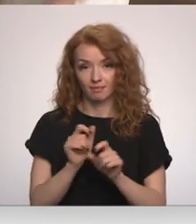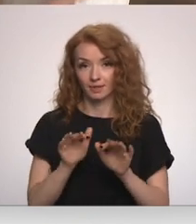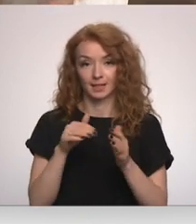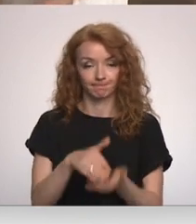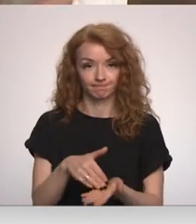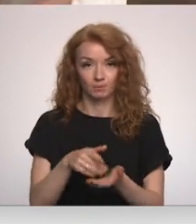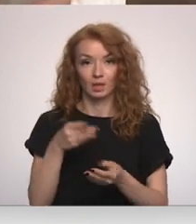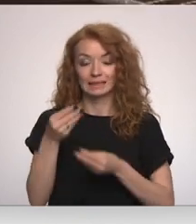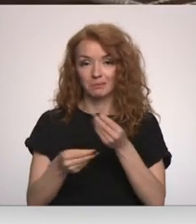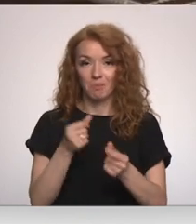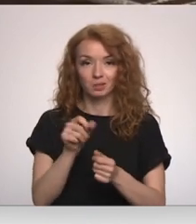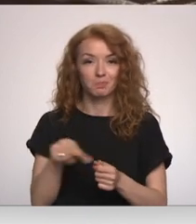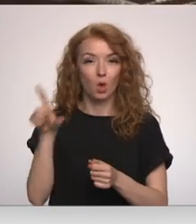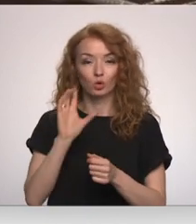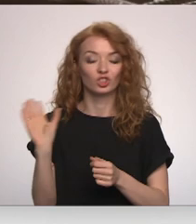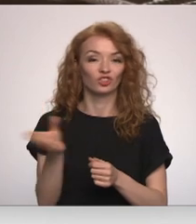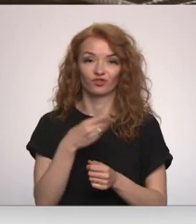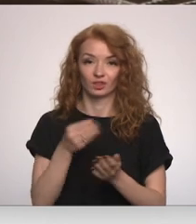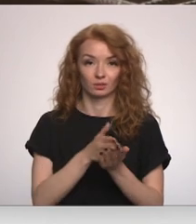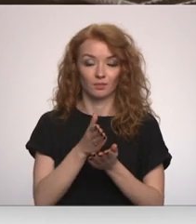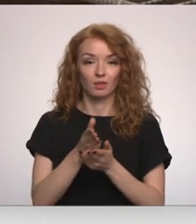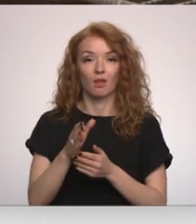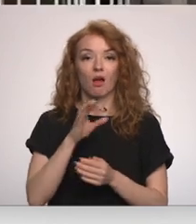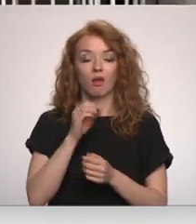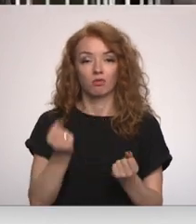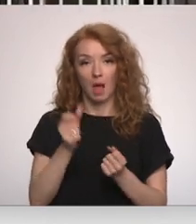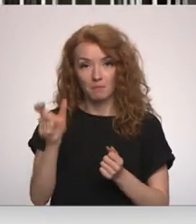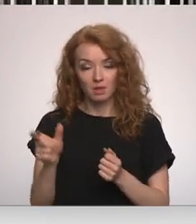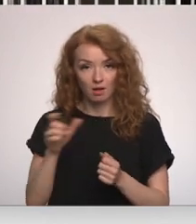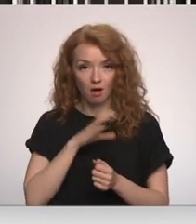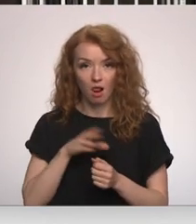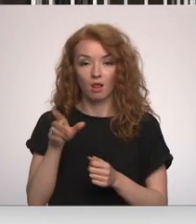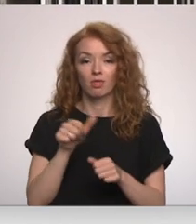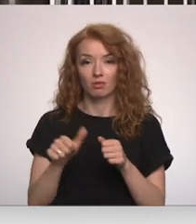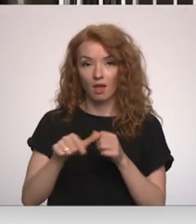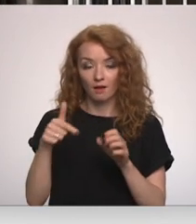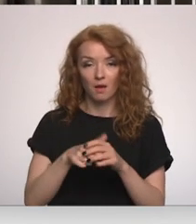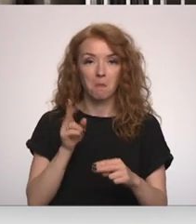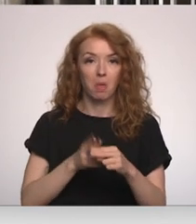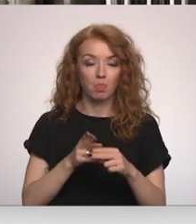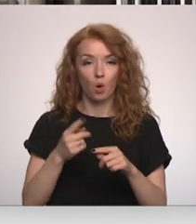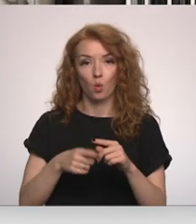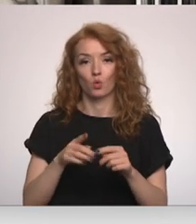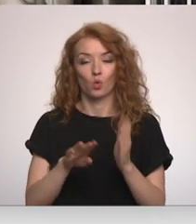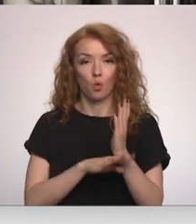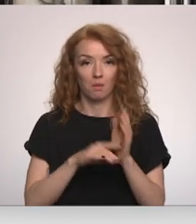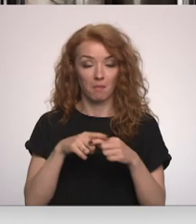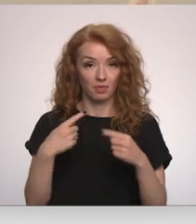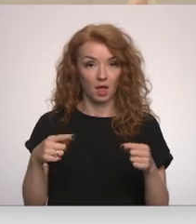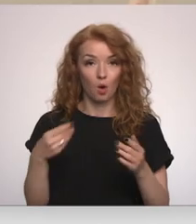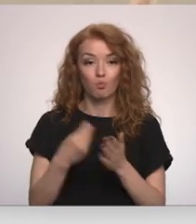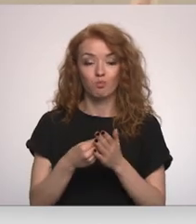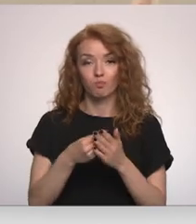izmaksas pieaugušas visās pozīcijās – darba spēka algošanai, degvielai, metāliem un kokmateriāliem. Būvmateriālu